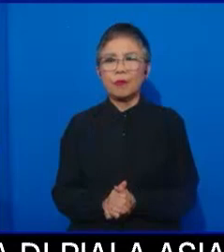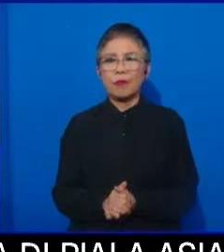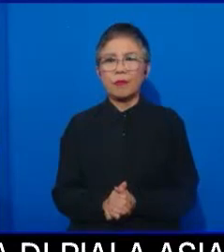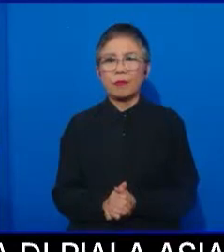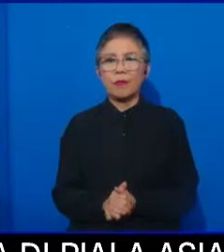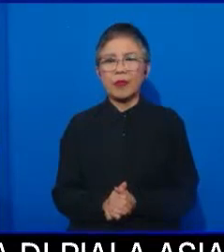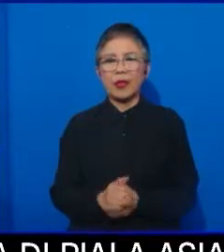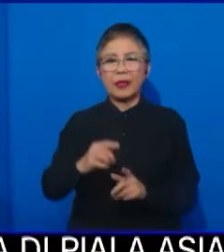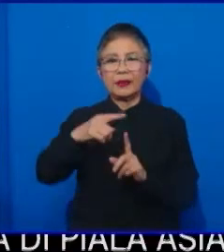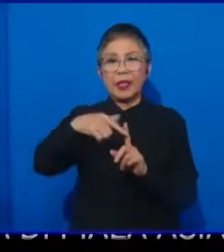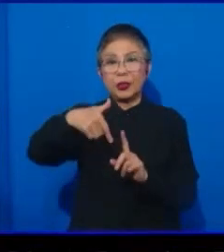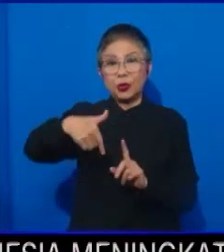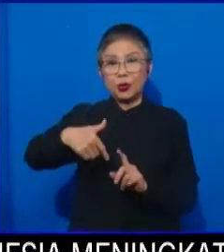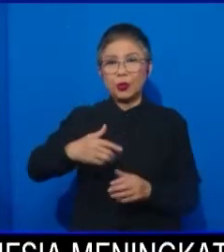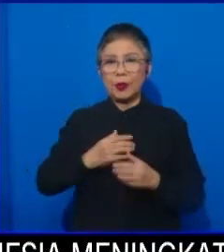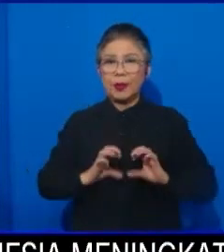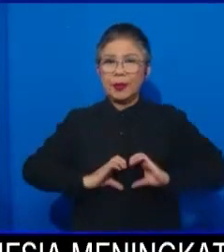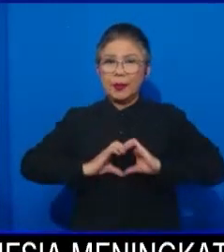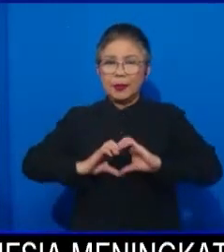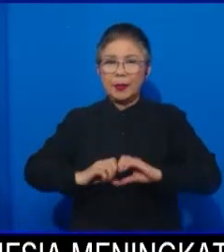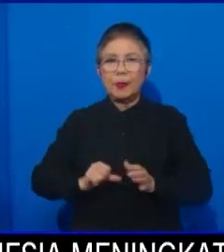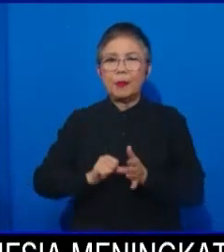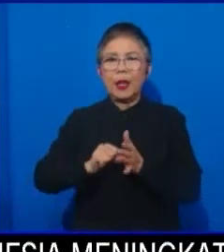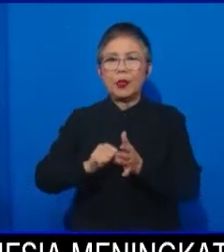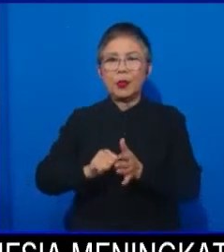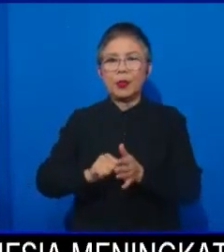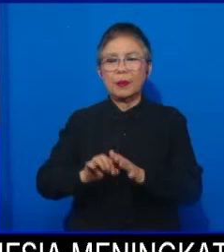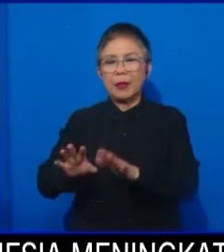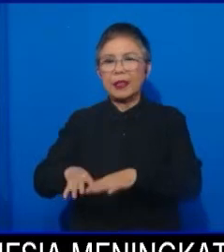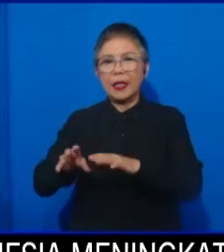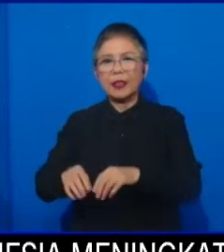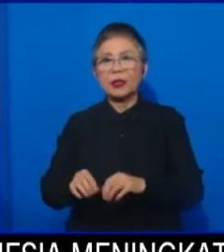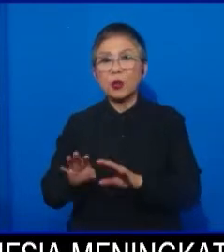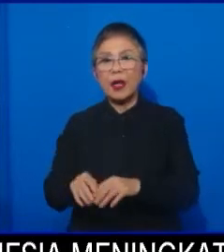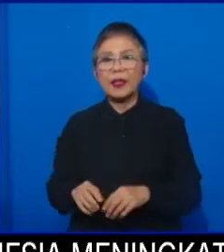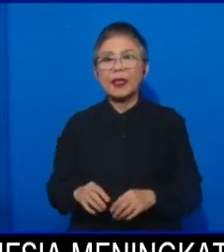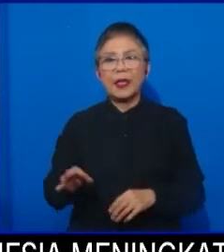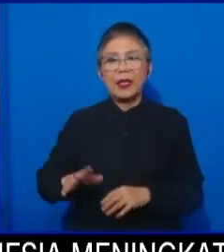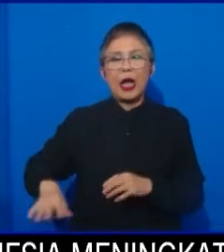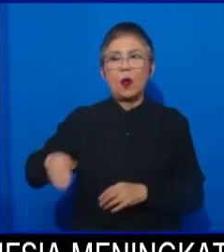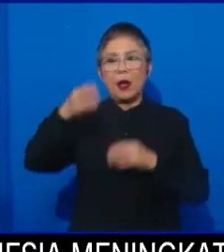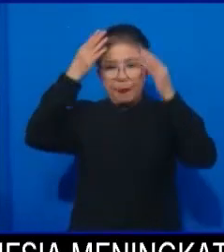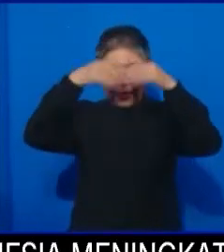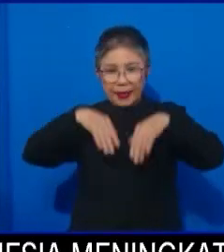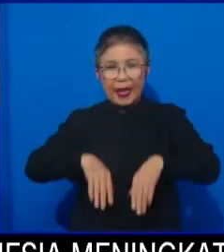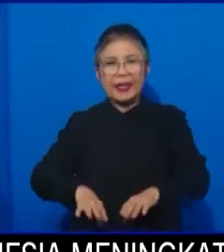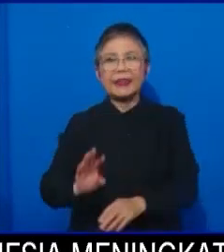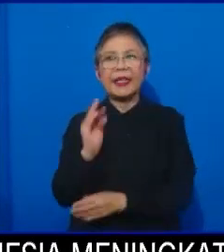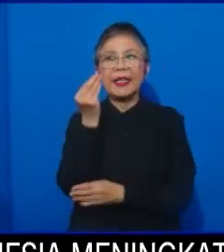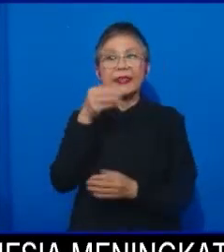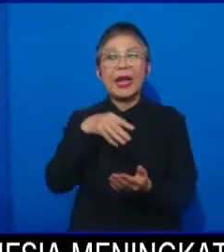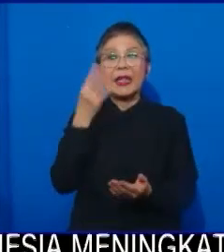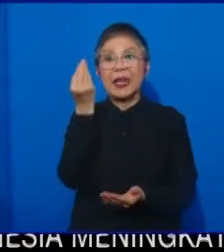Berikutnya Trans7 Peduli, kami siang memberikan bantuan ke Panti Asuhan Nurul Iman Jafariah yang berada di kawasan Menteng Jaya, Menteng, Jakarta